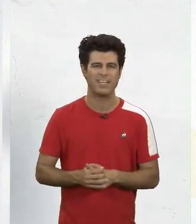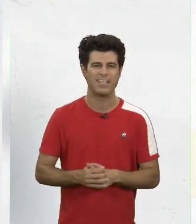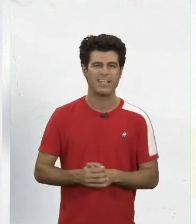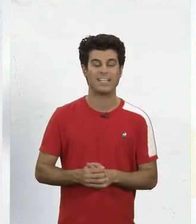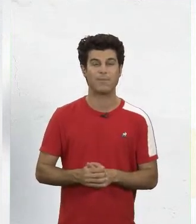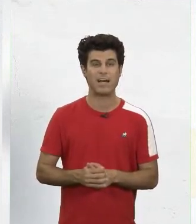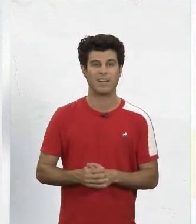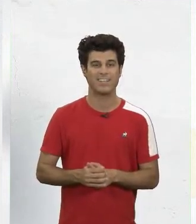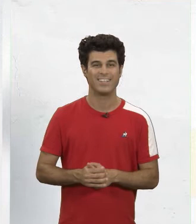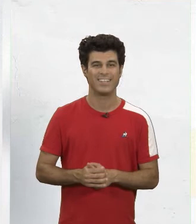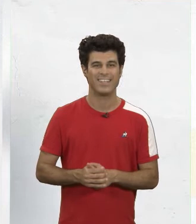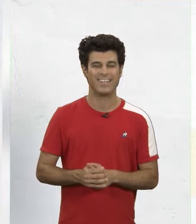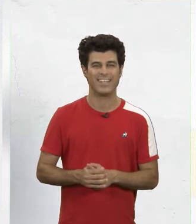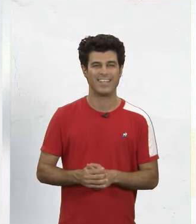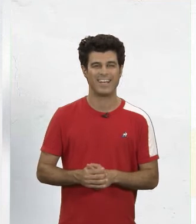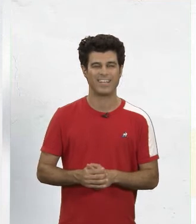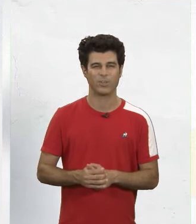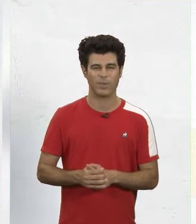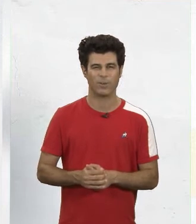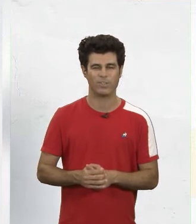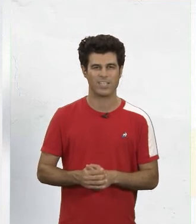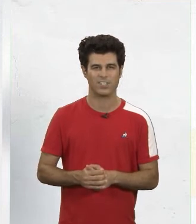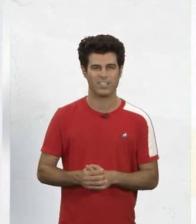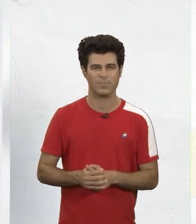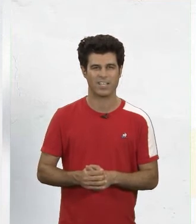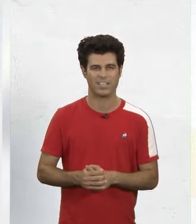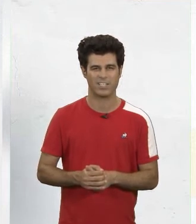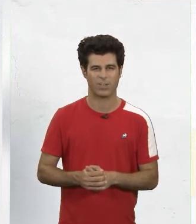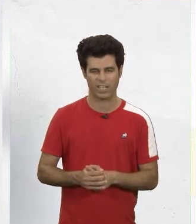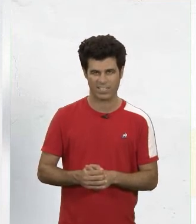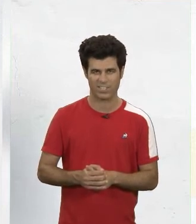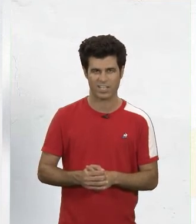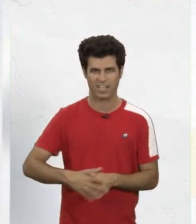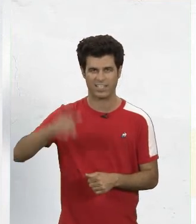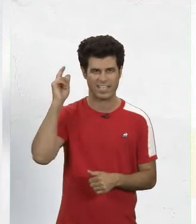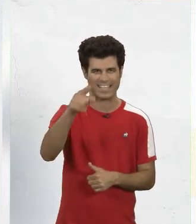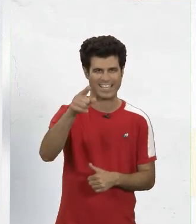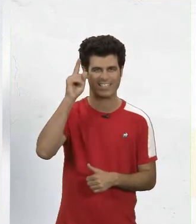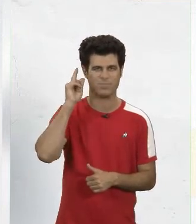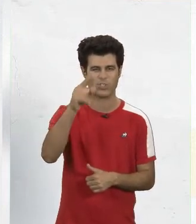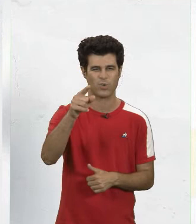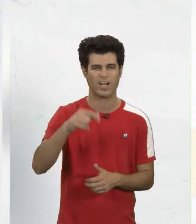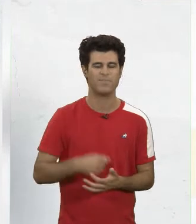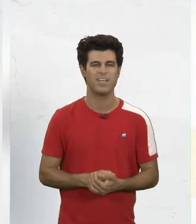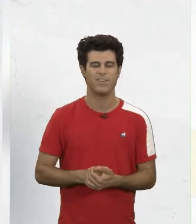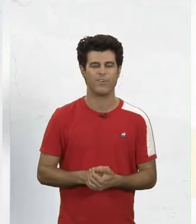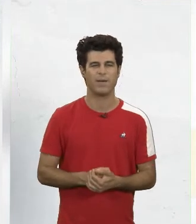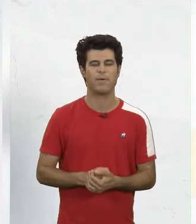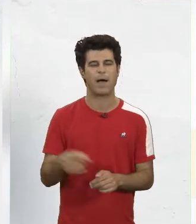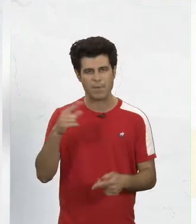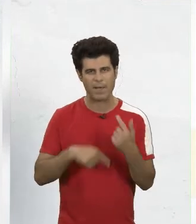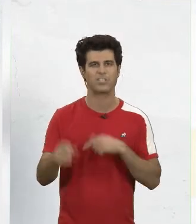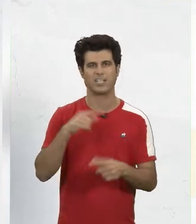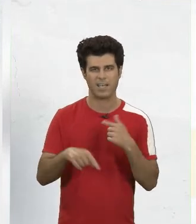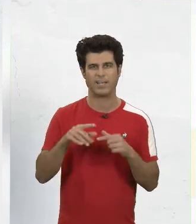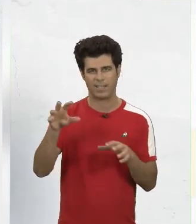המדהימים. תמר, קודם כל רוצה שתמסרי דש לכל הכיתה שלך, כיתה ד' משוהם, וגם